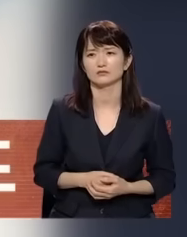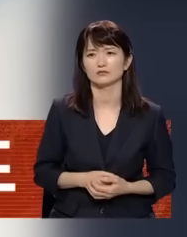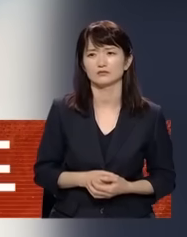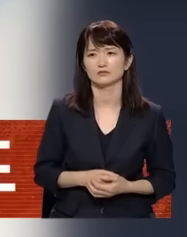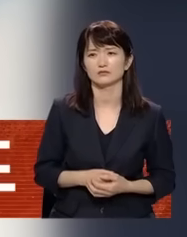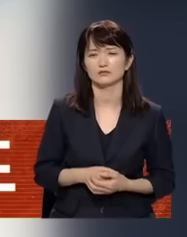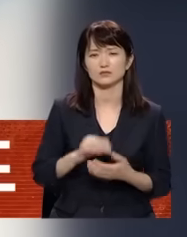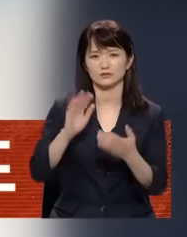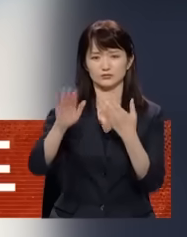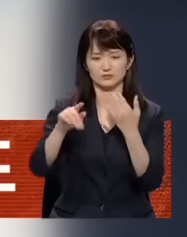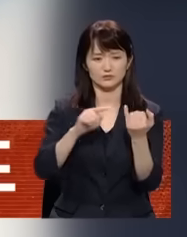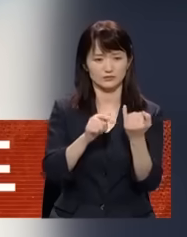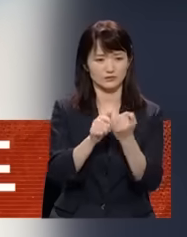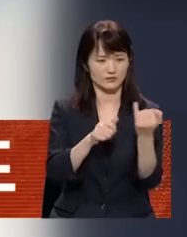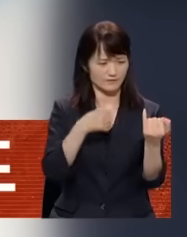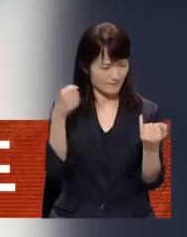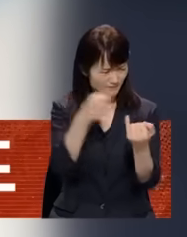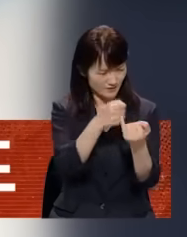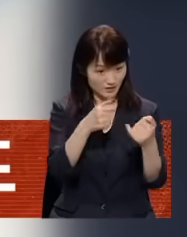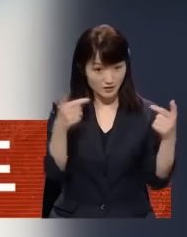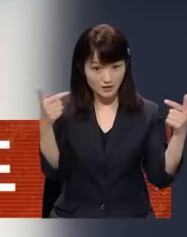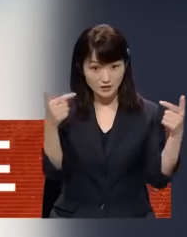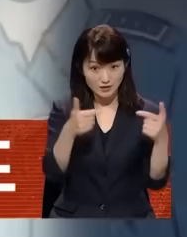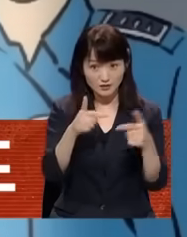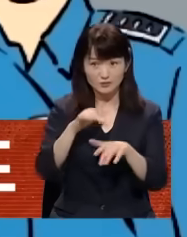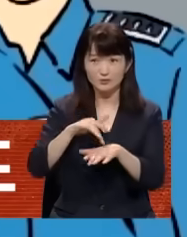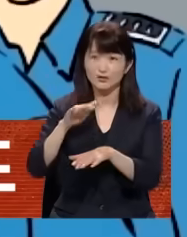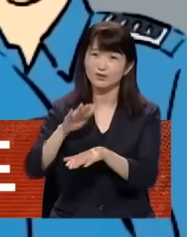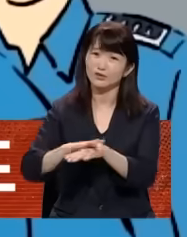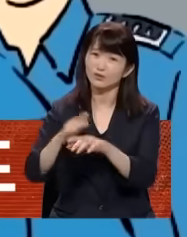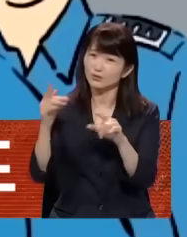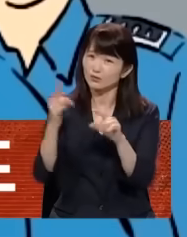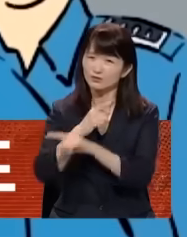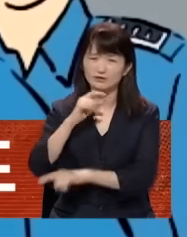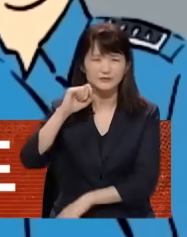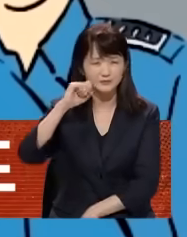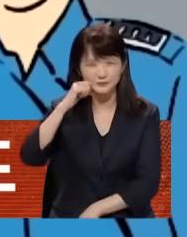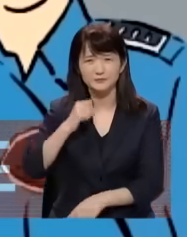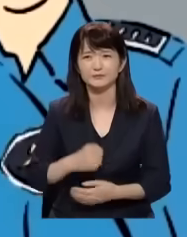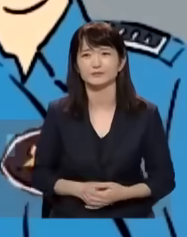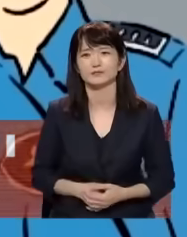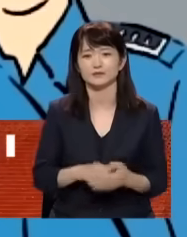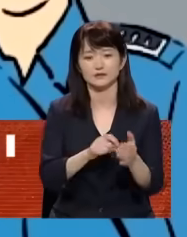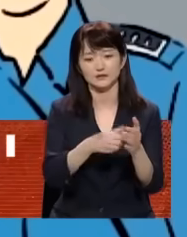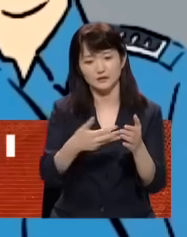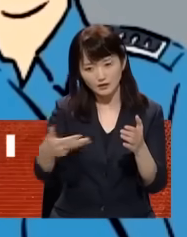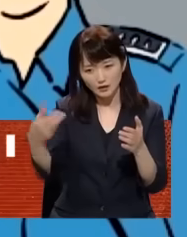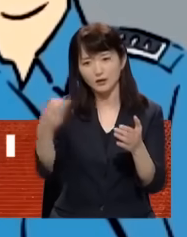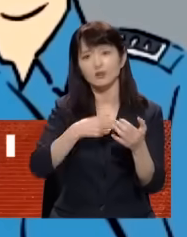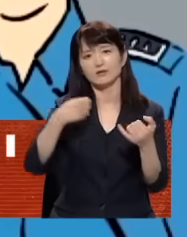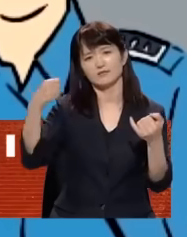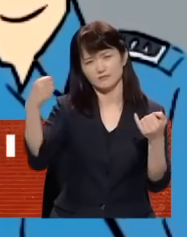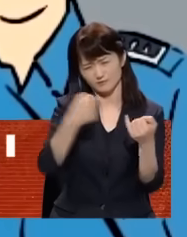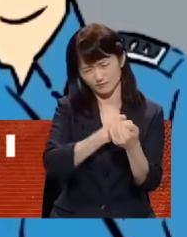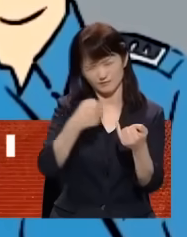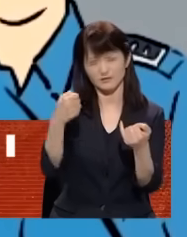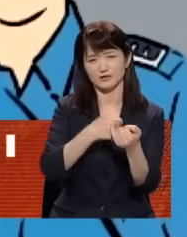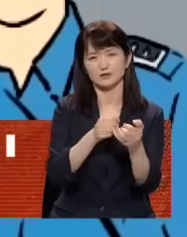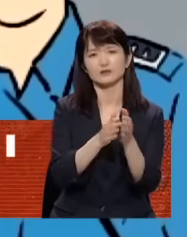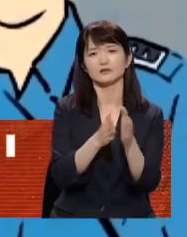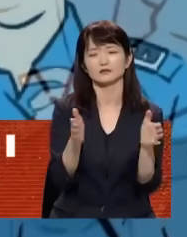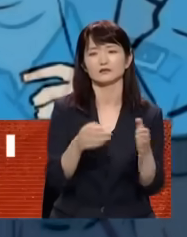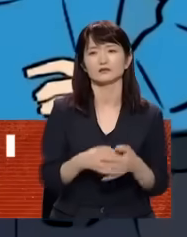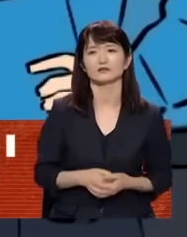폭행이 줄어들었다고 합니다 그래도 그 버릇을 고치기는 힘들었는지 이후부터 좀 시간이 지나니까 또 폭행을 스멀스멀 하기 시작했고요